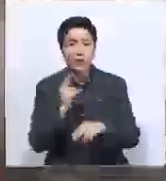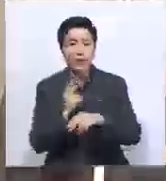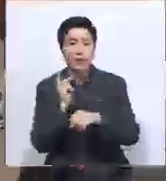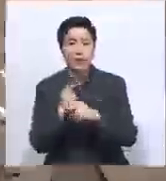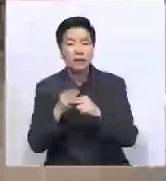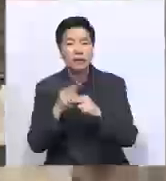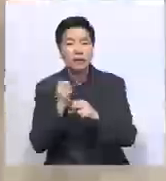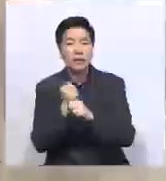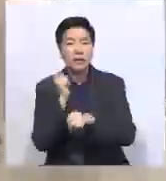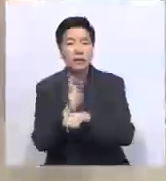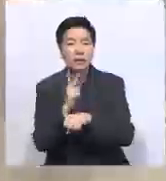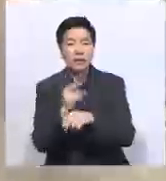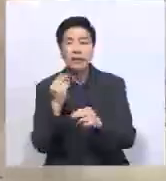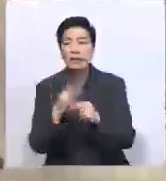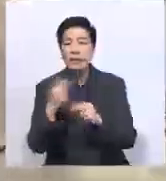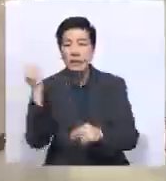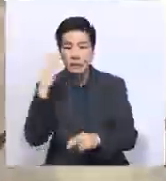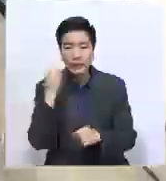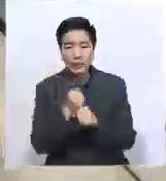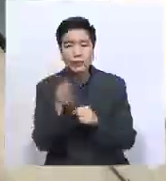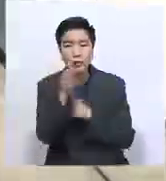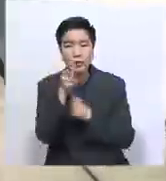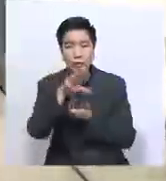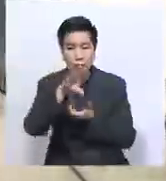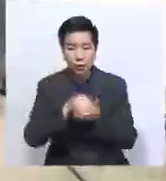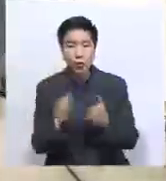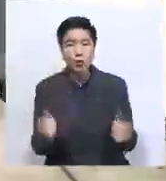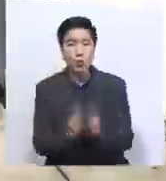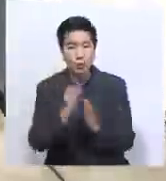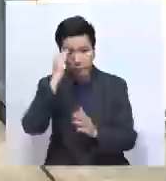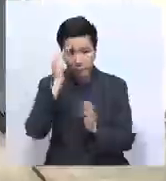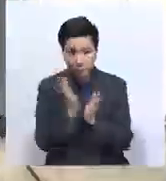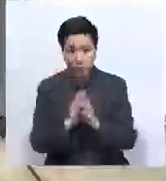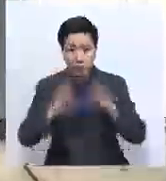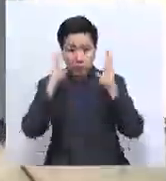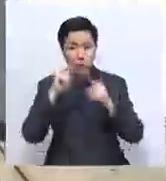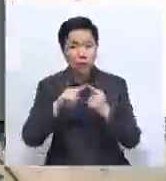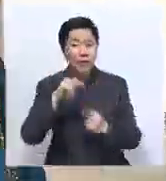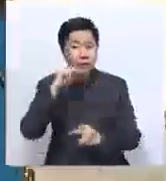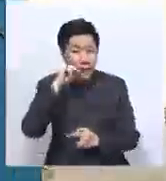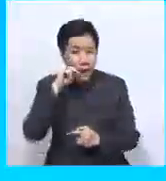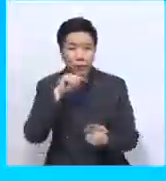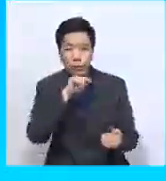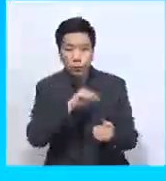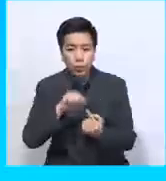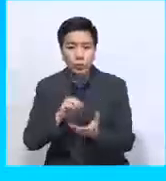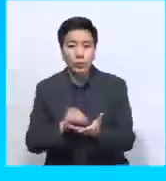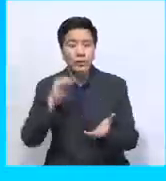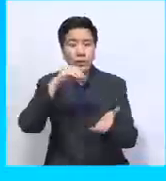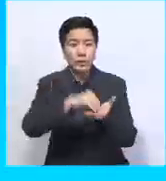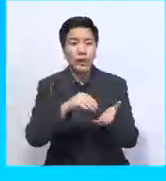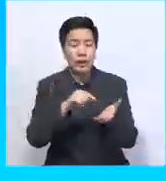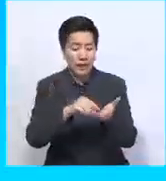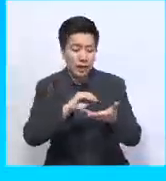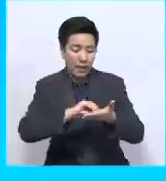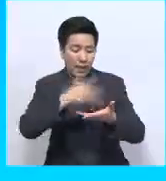อลชื่อดังพร้อมทีมงานค่ะที่ได้จัดทำคลิปวิดีโอร่วมกับตำรวจเพื่อรณรงค์การเล่นน้ำให้เหมาะสมลง YouTube ได้เ